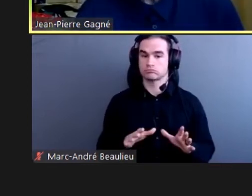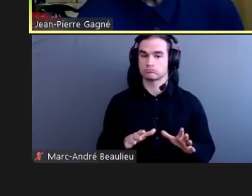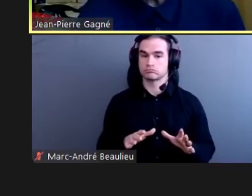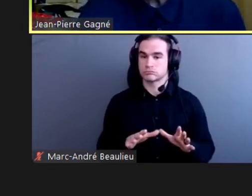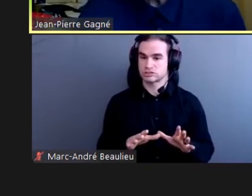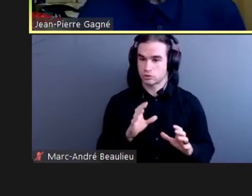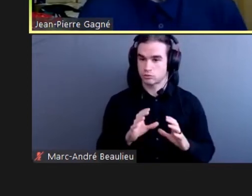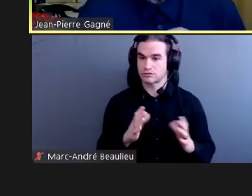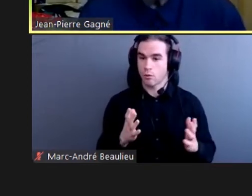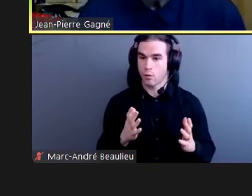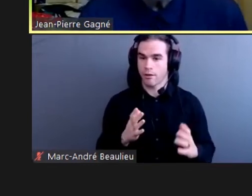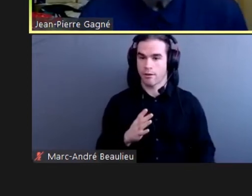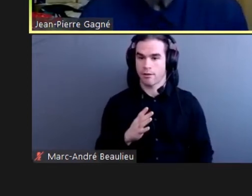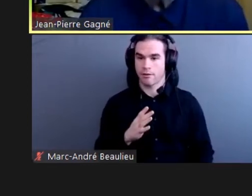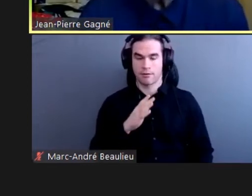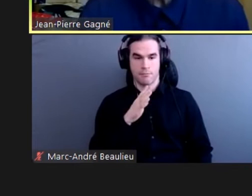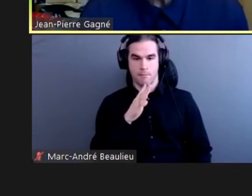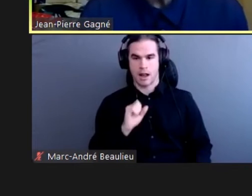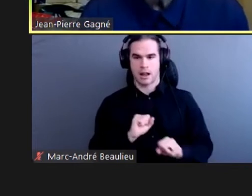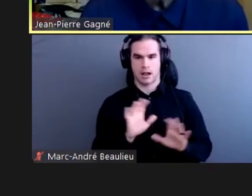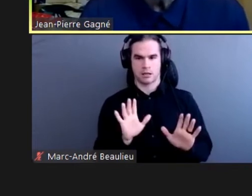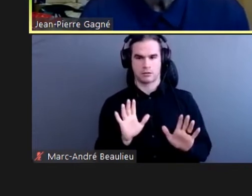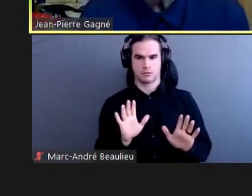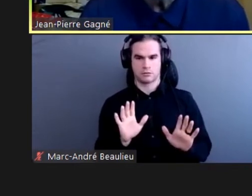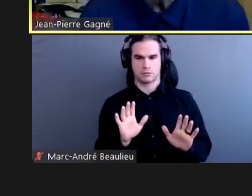c'est de parler clairement. Et les gens vont parler